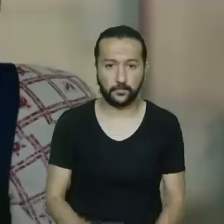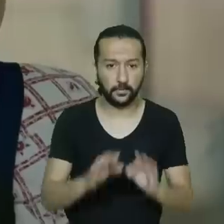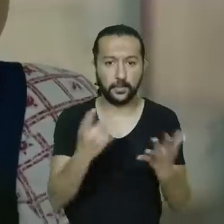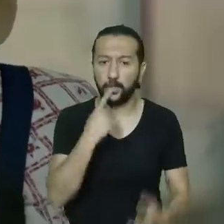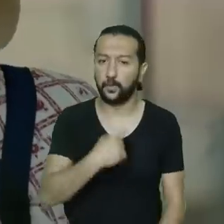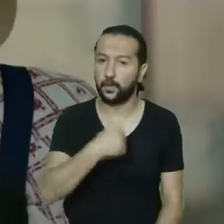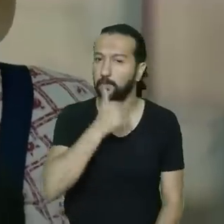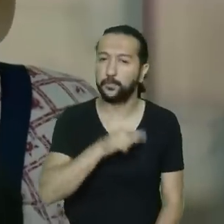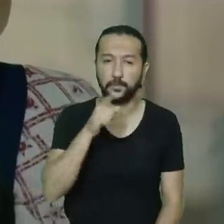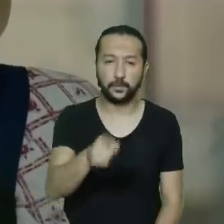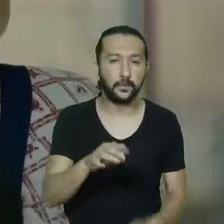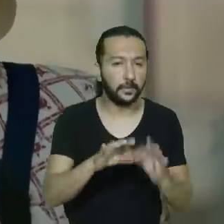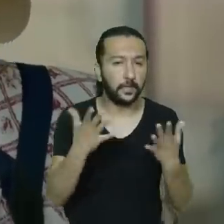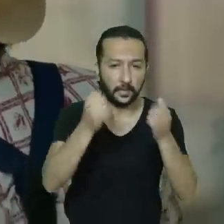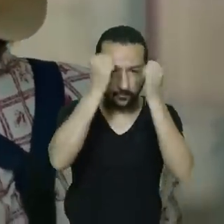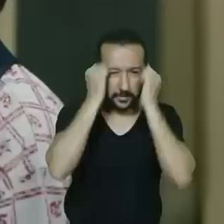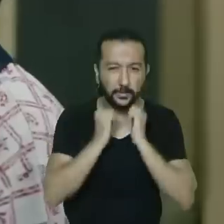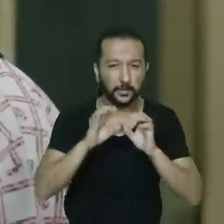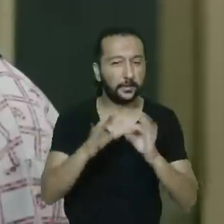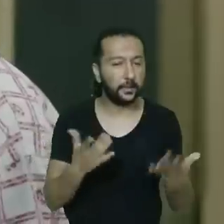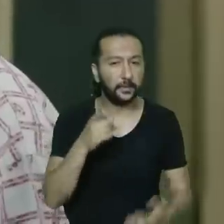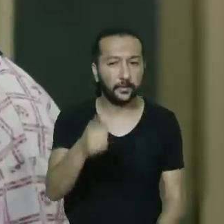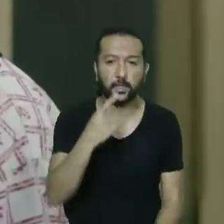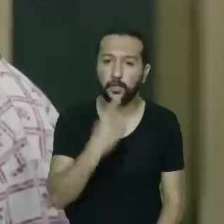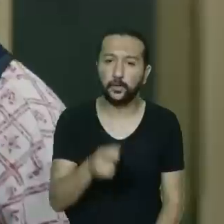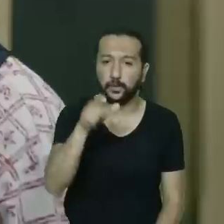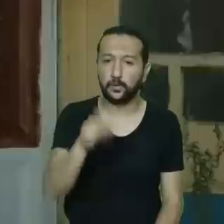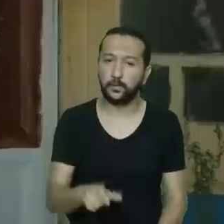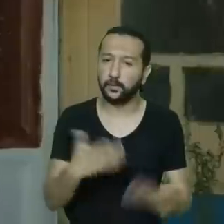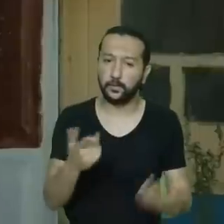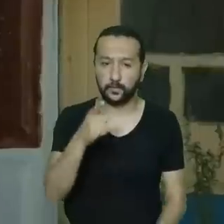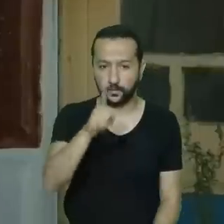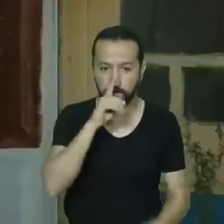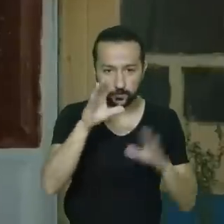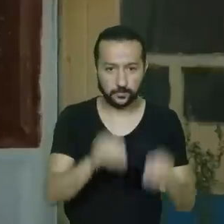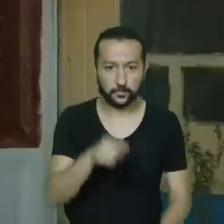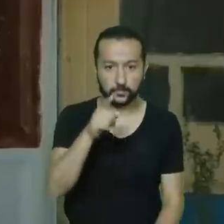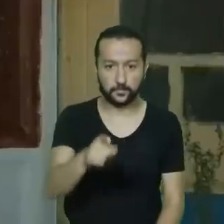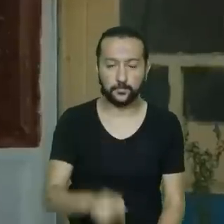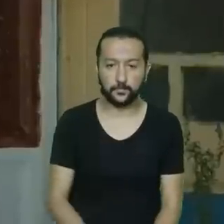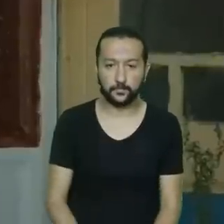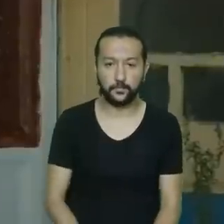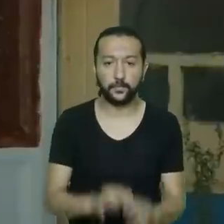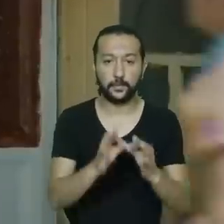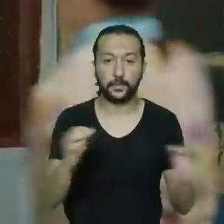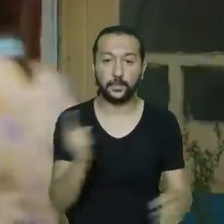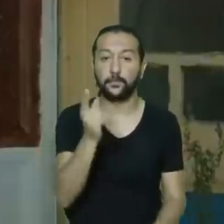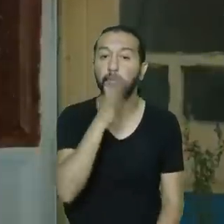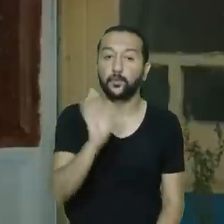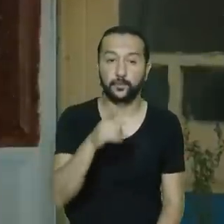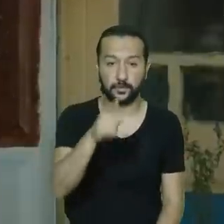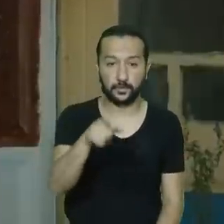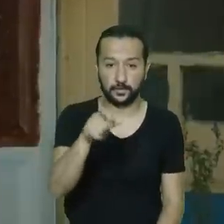Ne diyorsun sen Hüseyin abi? Ne maskesi? Ne hayaleti? Hışt! Direkle sarıldı. Hiçbir şey bilmiyorsun değil mi